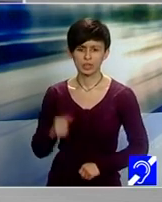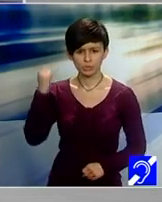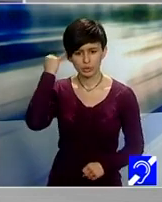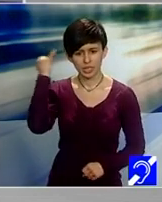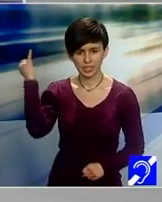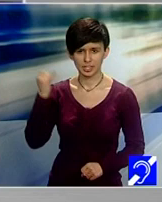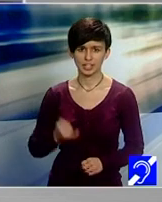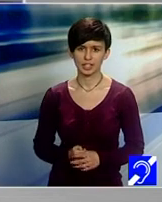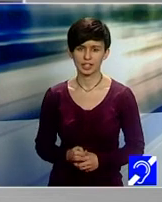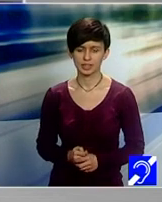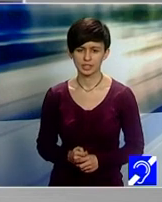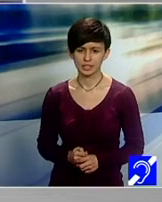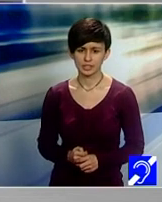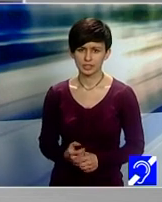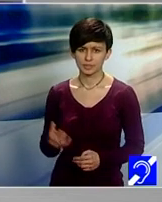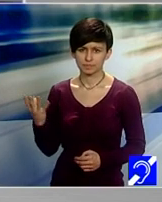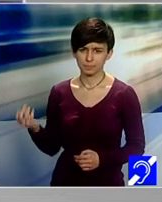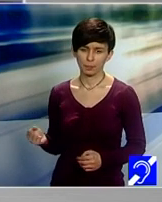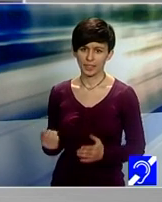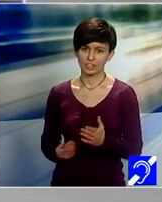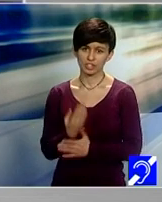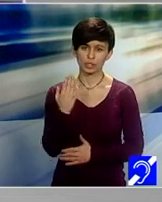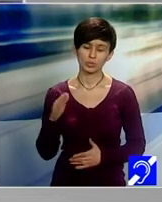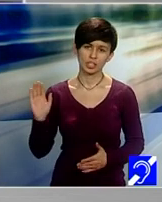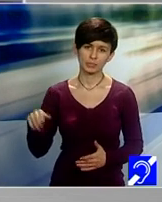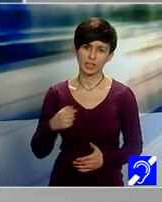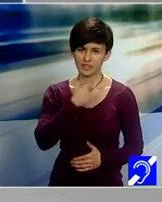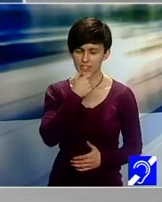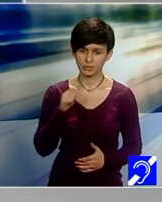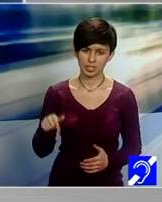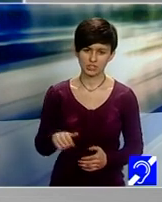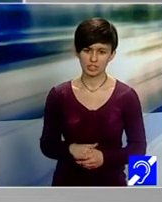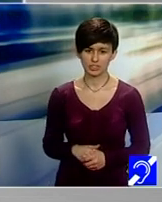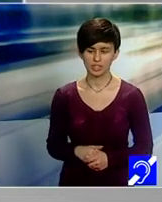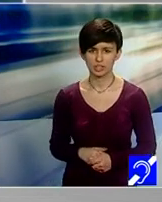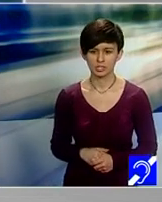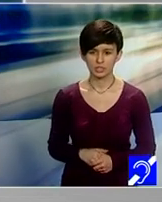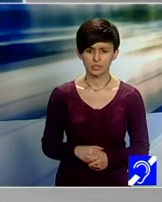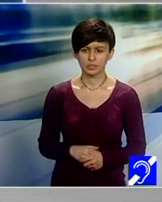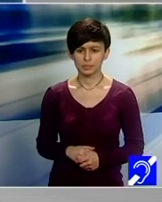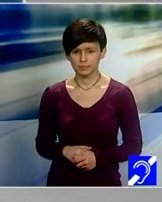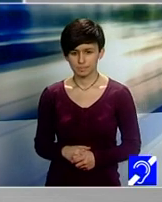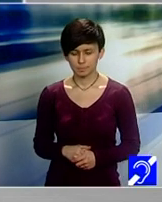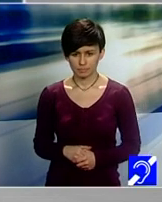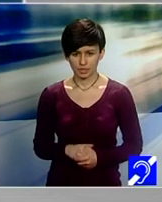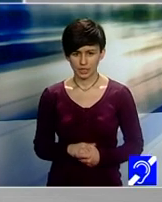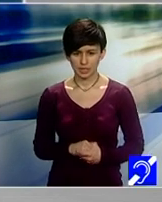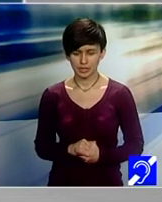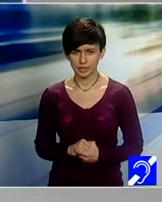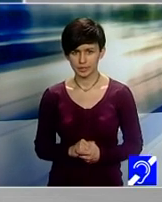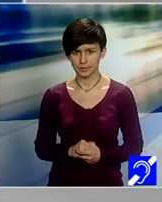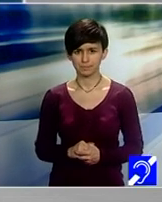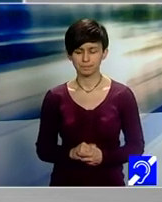că da. Da. Ce noutăți mai aveți anul acesta? Noutăți ca și la catalog. În general mergem pe aceleași specii care